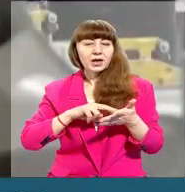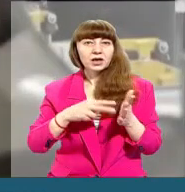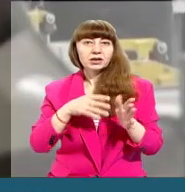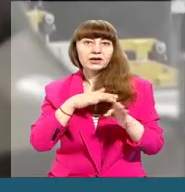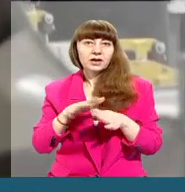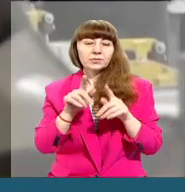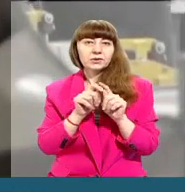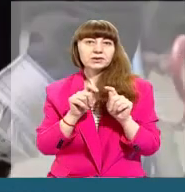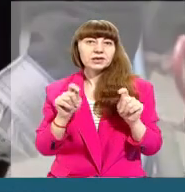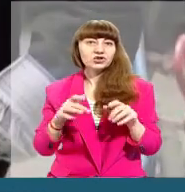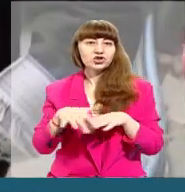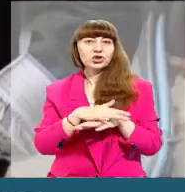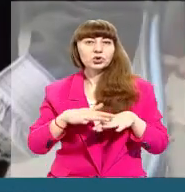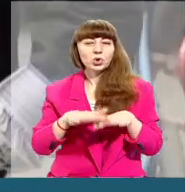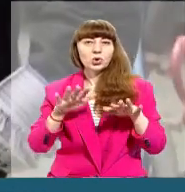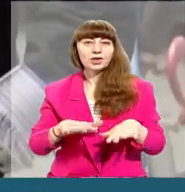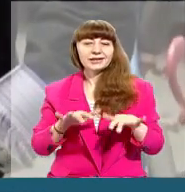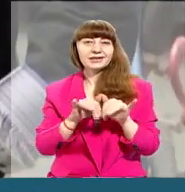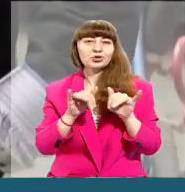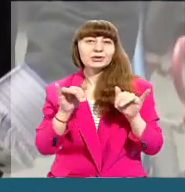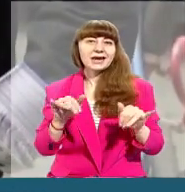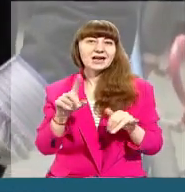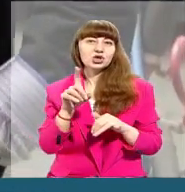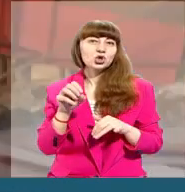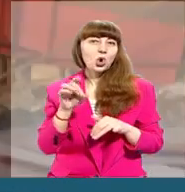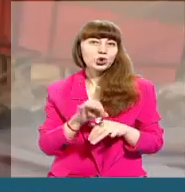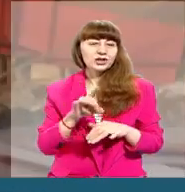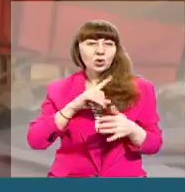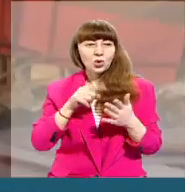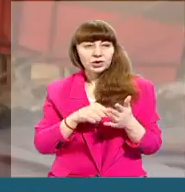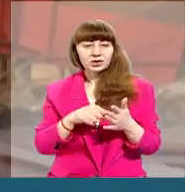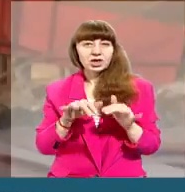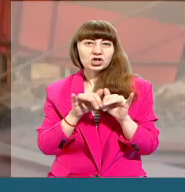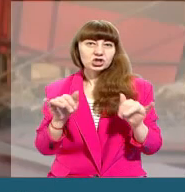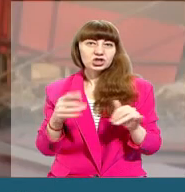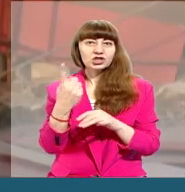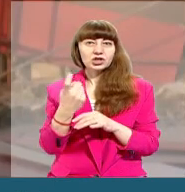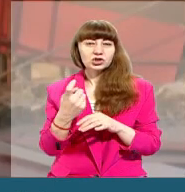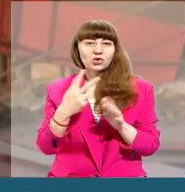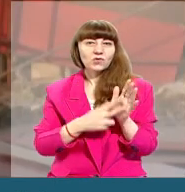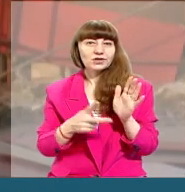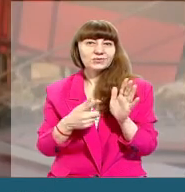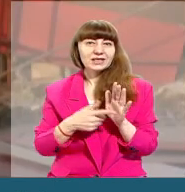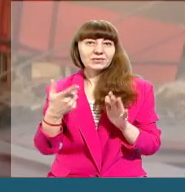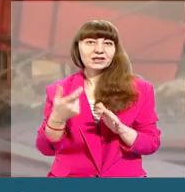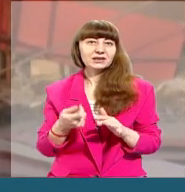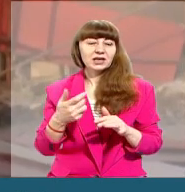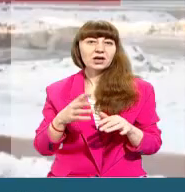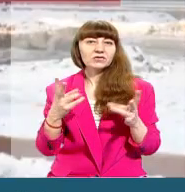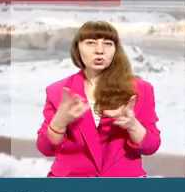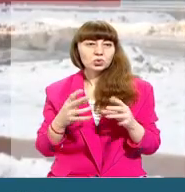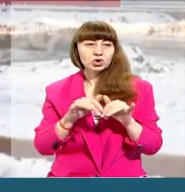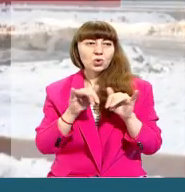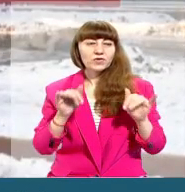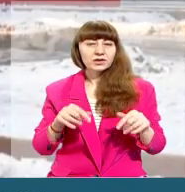территории индустриальной зоны города. Кумар Аксакалов поручил расширить площадь этого участка на 187 гектаров. Там